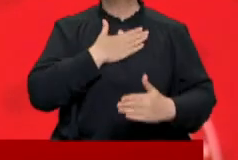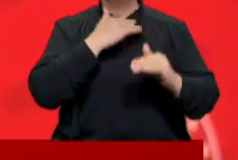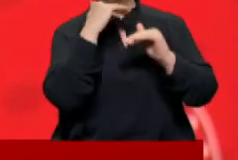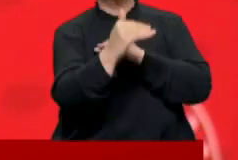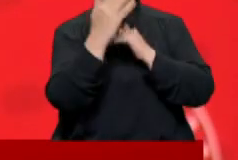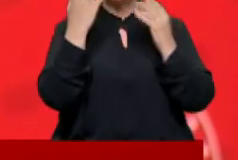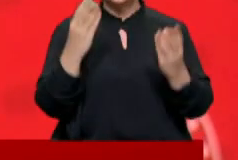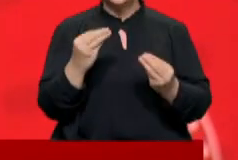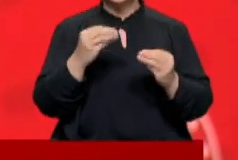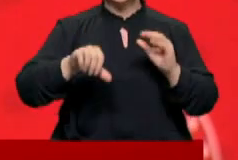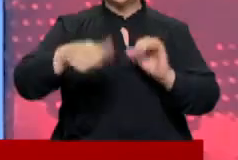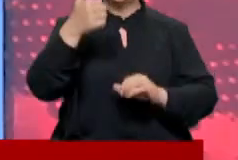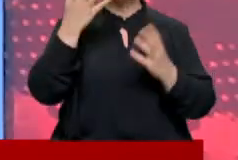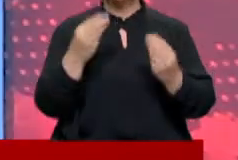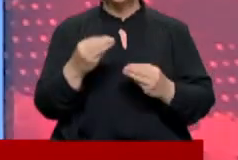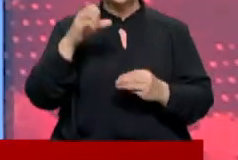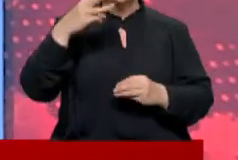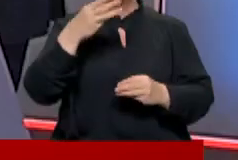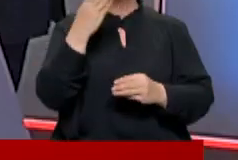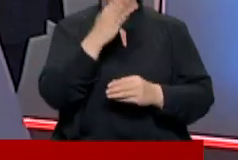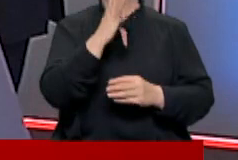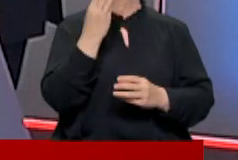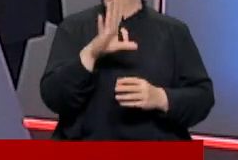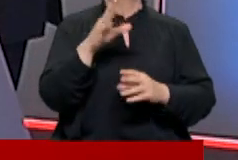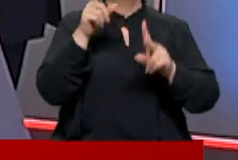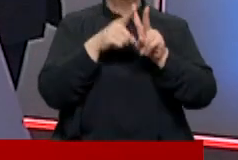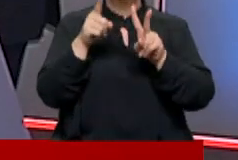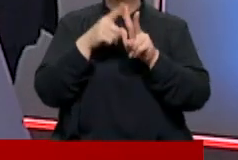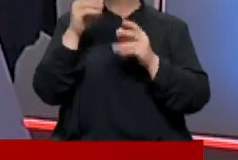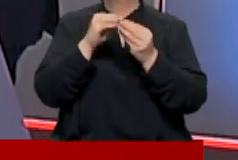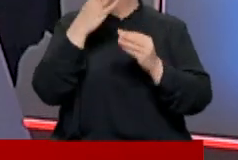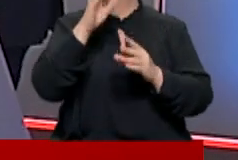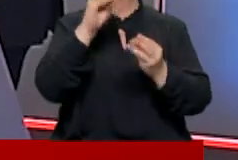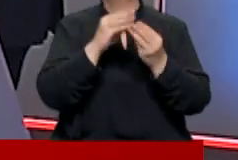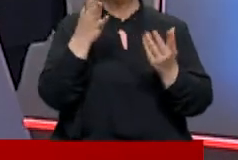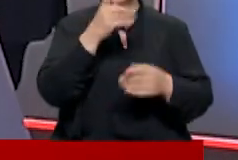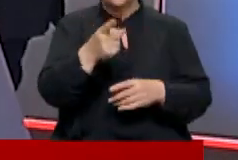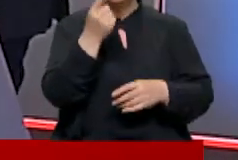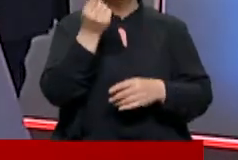toplum olarak galip geleceğiz. Erdoğan gitmeden olmaz. Nurettin Nebati'nin bakın suçu yok. Tek suçu ne biliyor